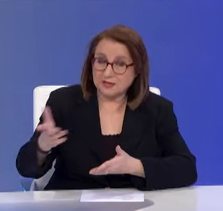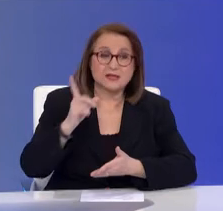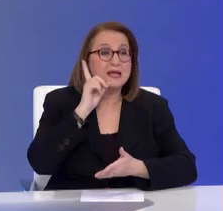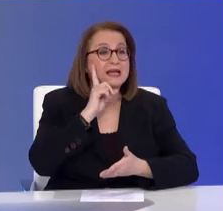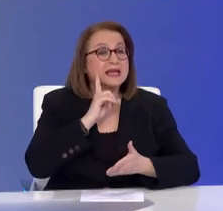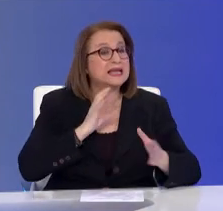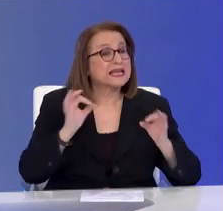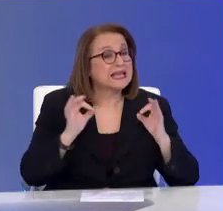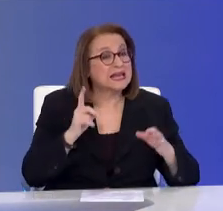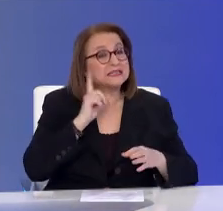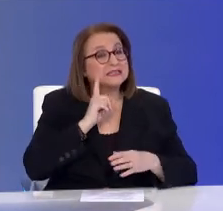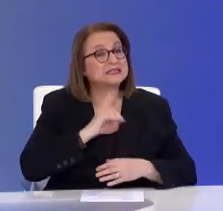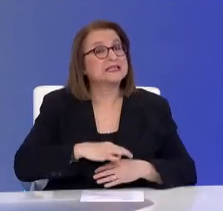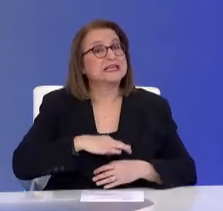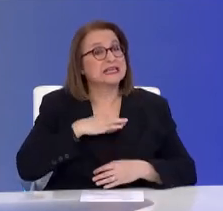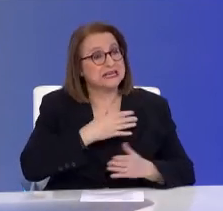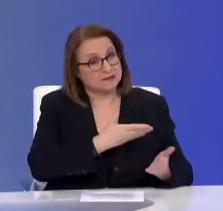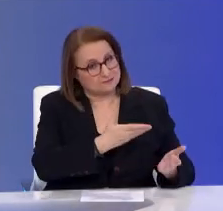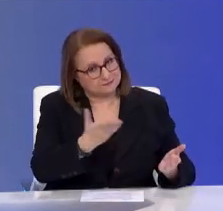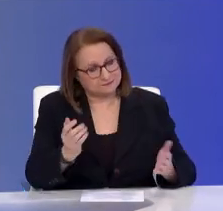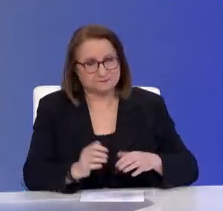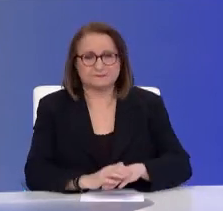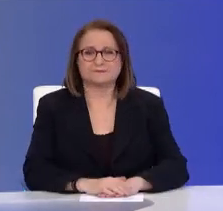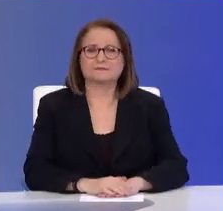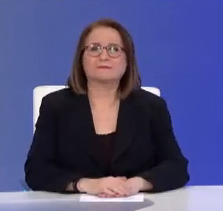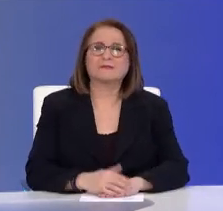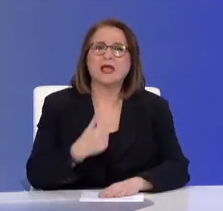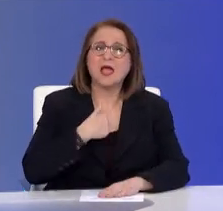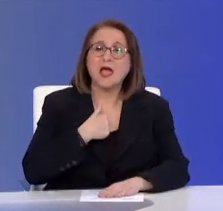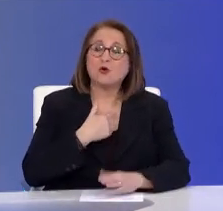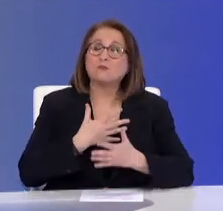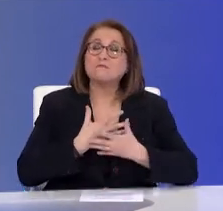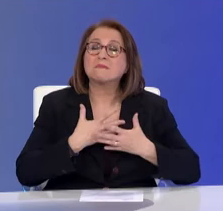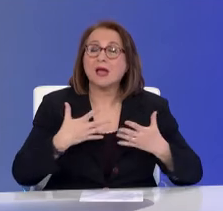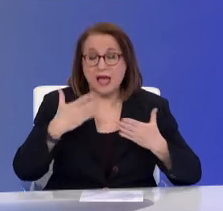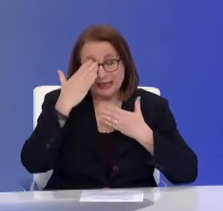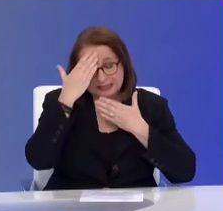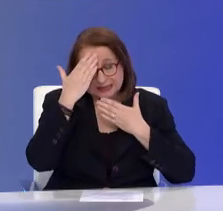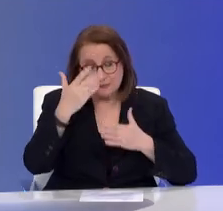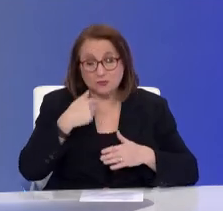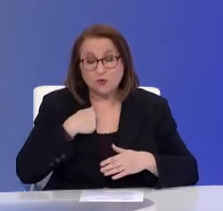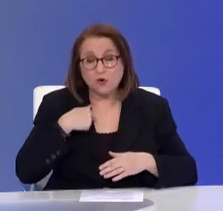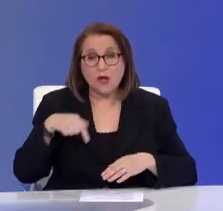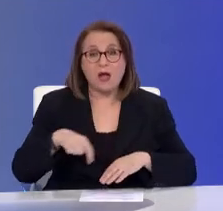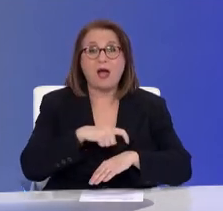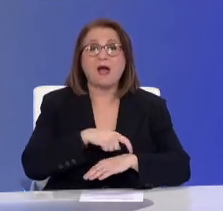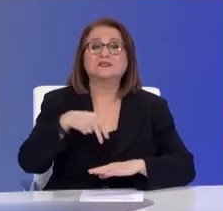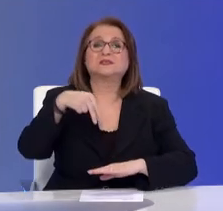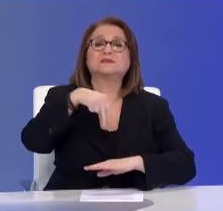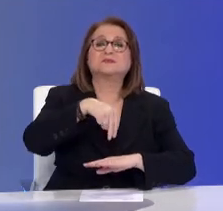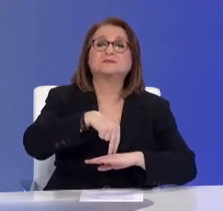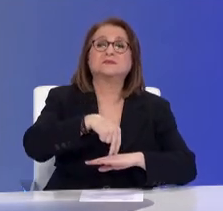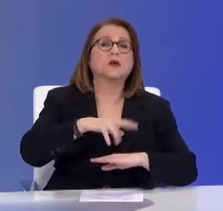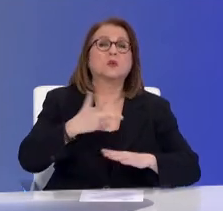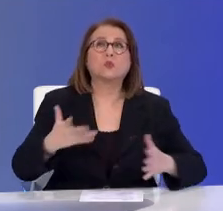και κύριοι. Νιώθω μεγάλη τιμή που βρίσκομαι μπροστά σε αυτό το κοινό στο κτίριο